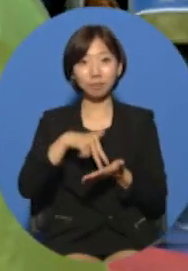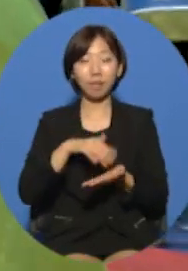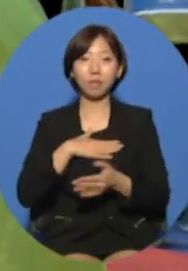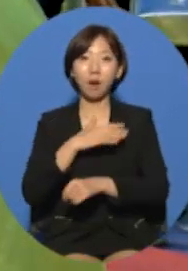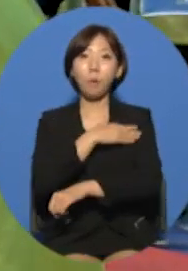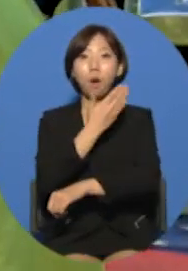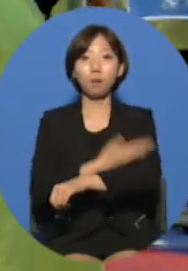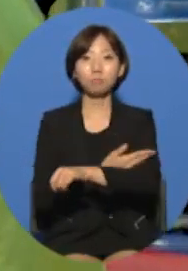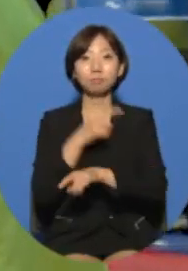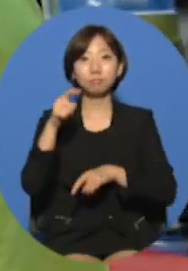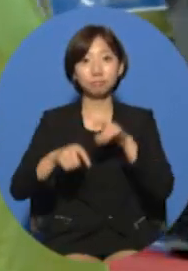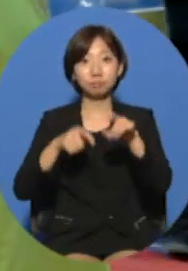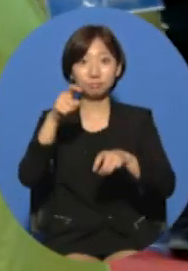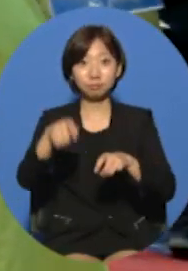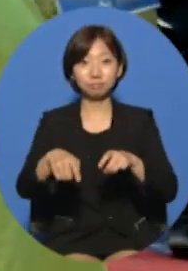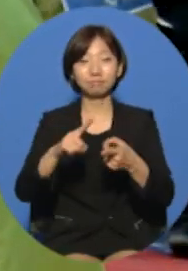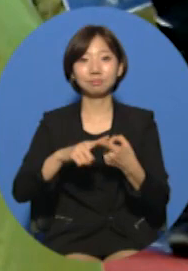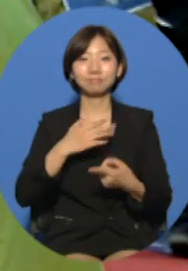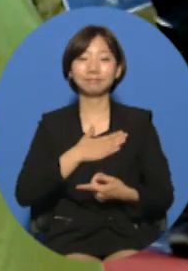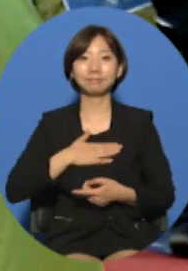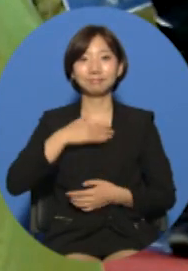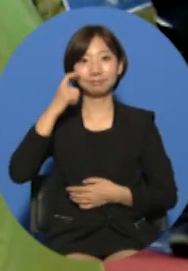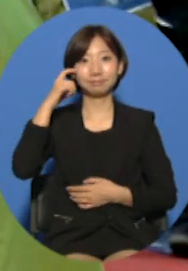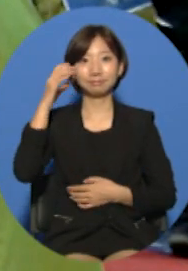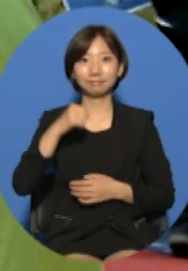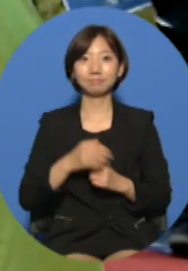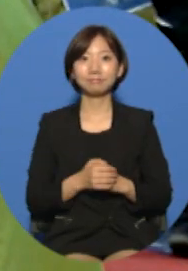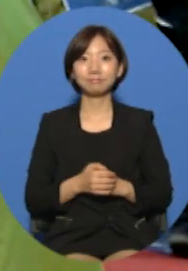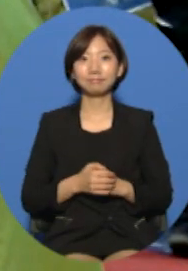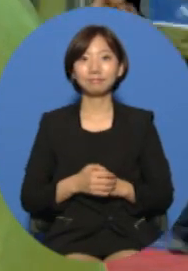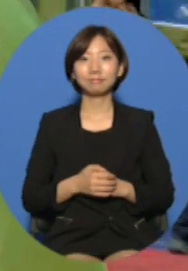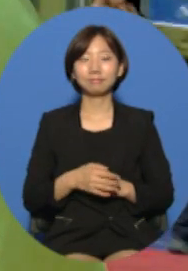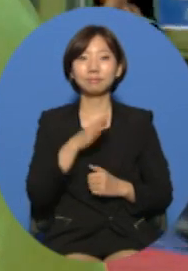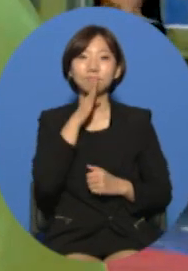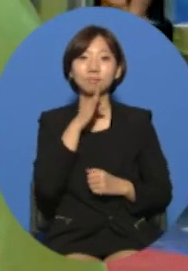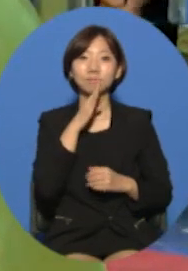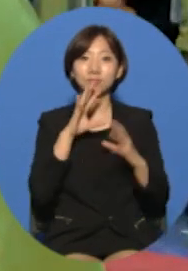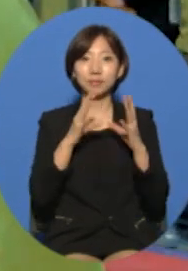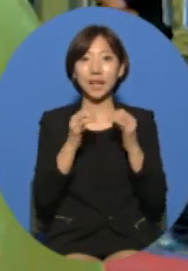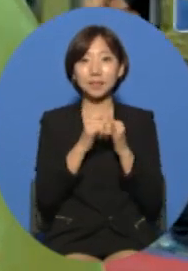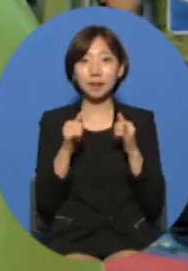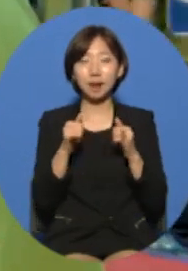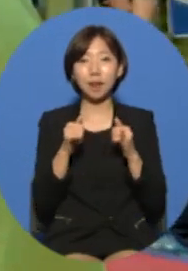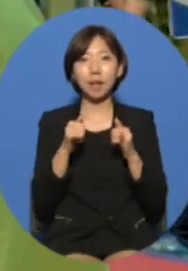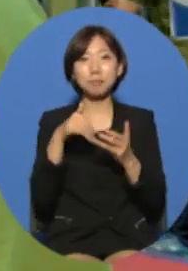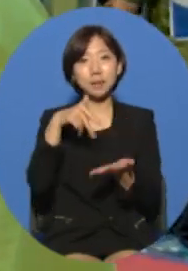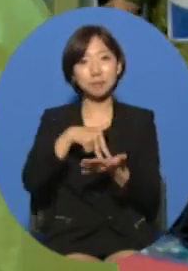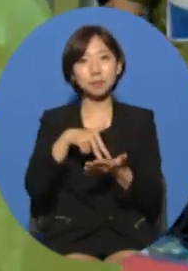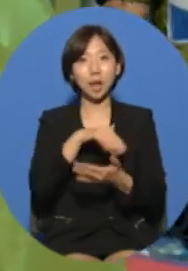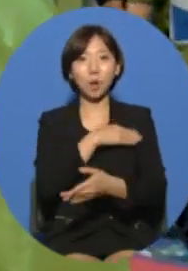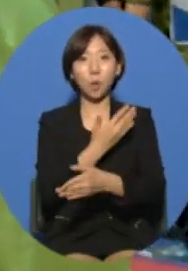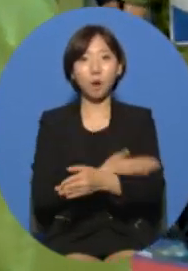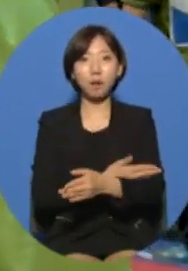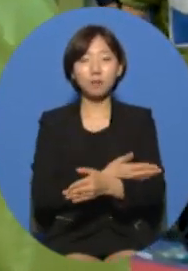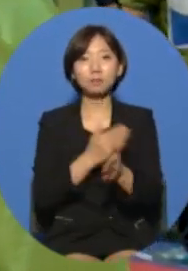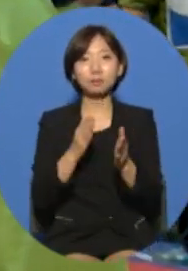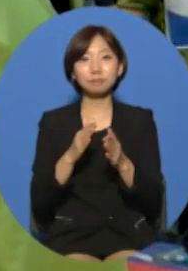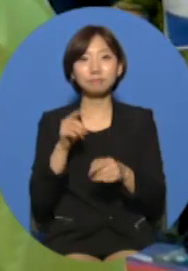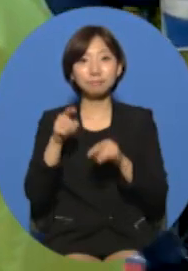권리를 찍는 그 대통령을 뽑는 거죠. 네, 국민의 한 사람으로서 권리를 행사했다는 기쁨을 네. 말씀해